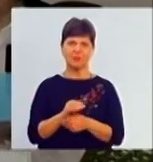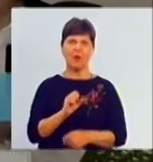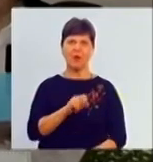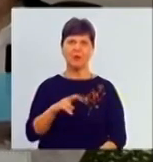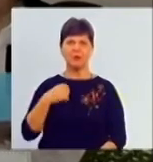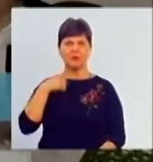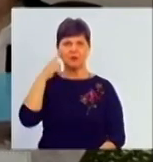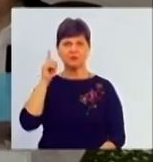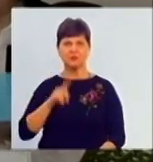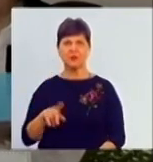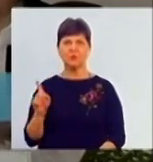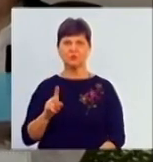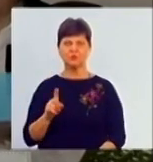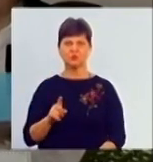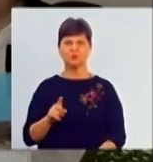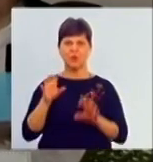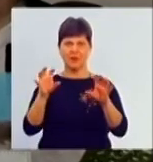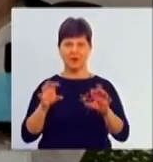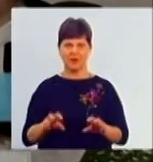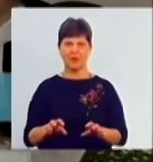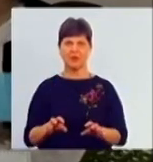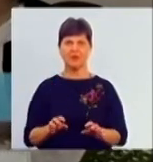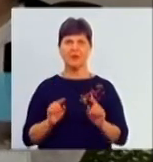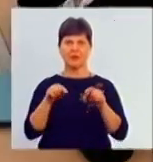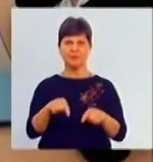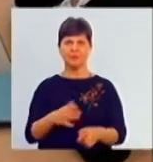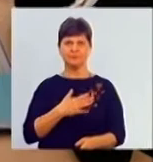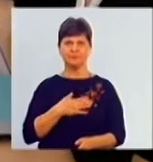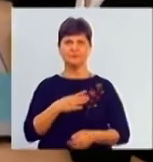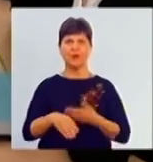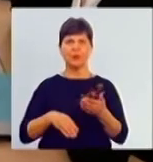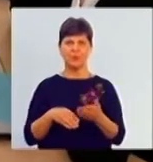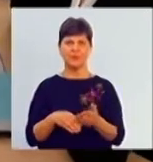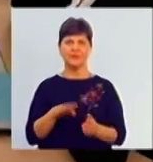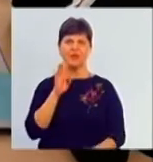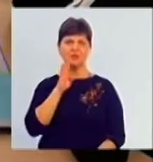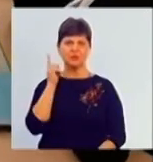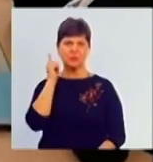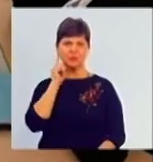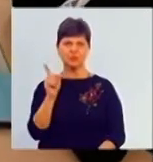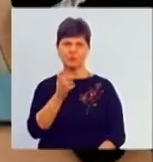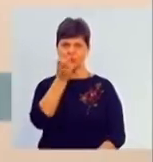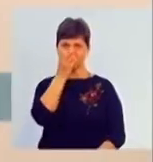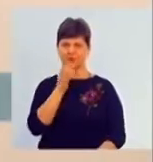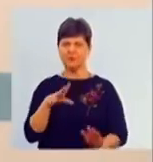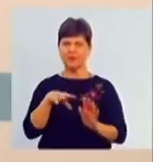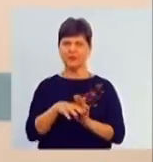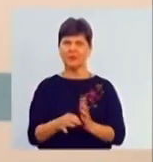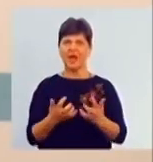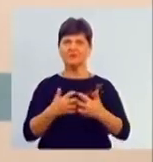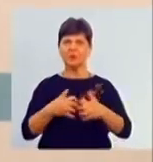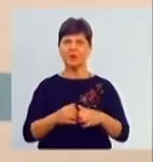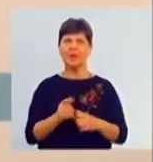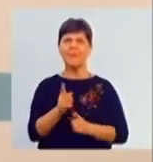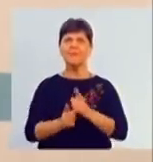вони легальні, що вони мені йдуть на допомогу. Жінка почула, що з квітня введено автоматизований перерахунок